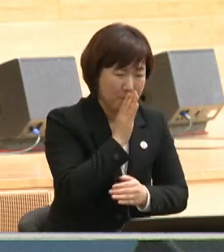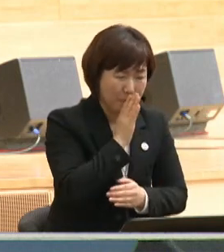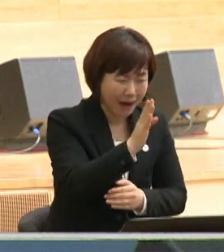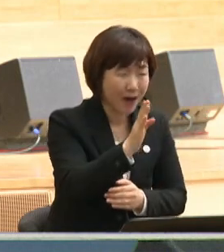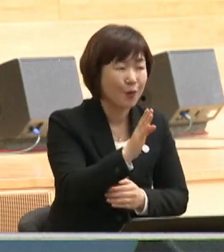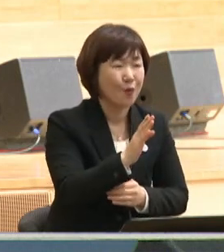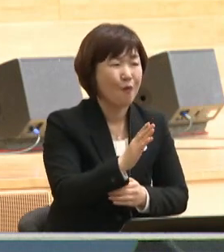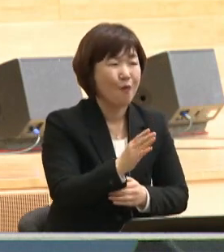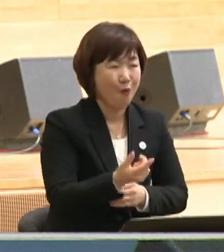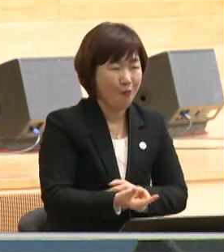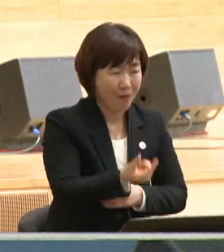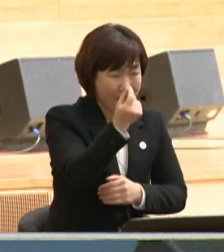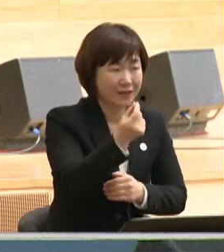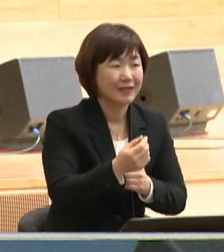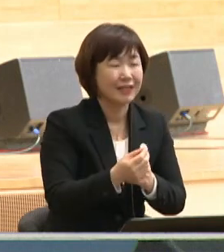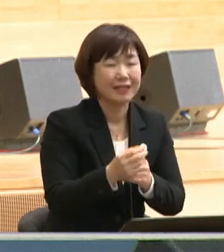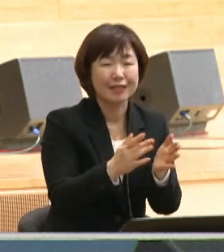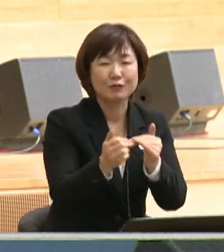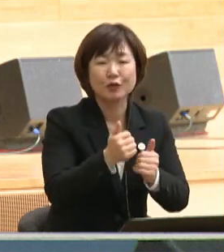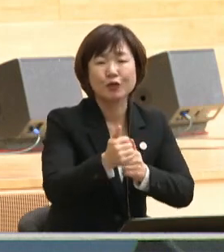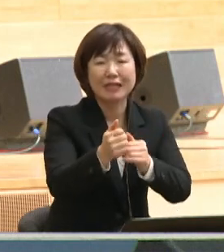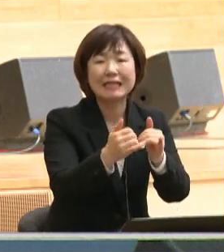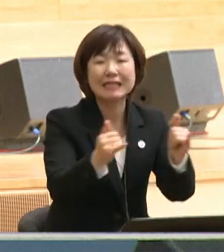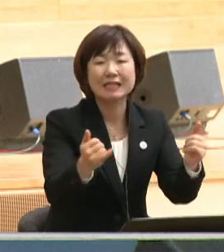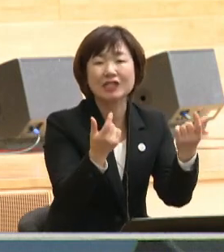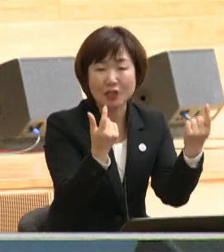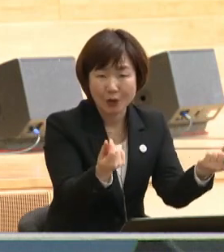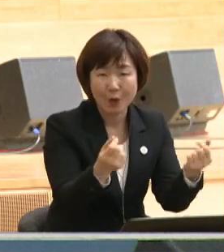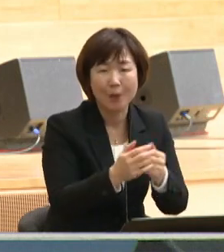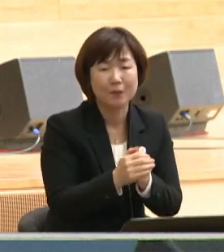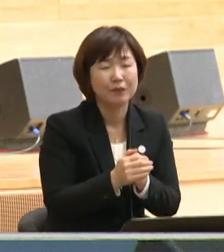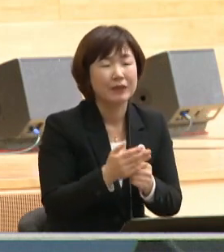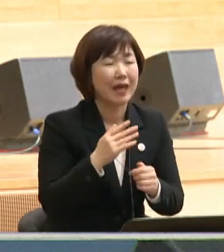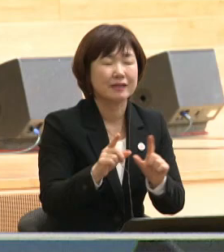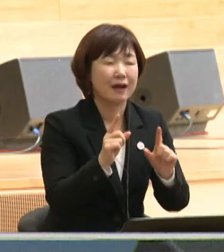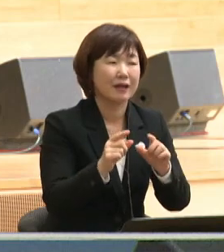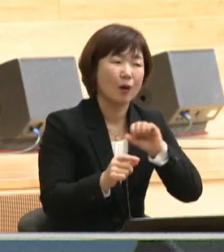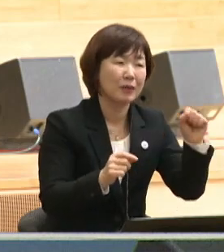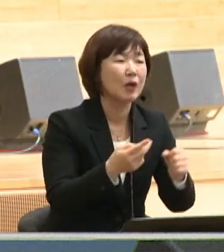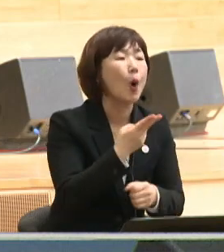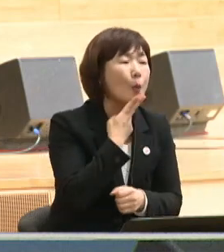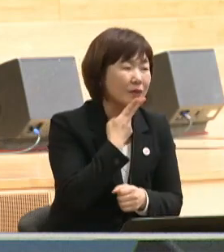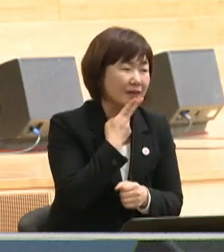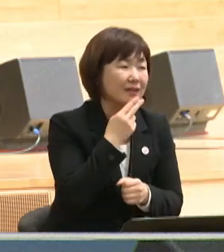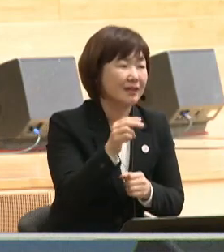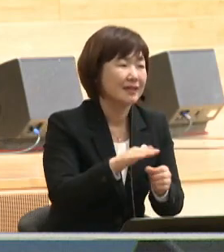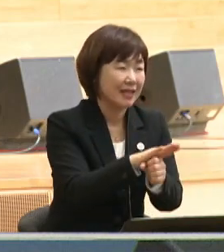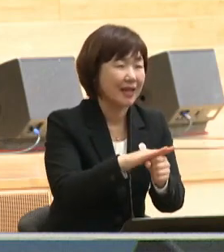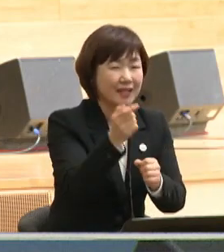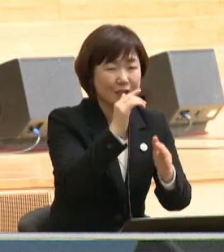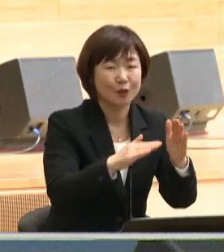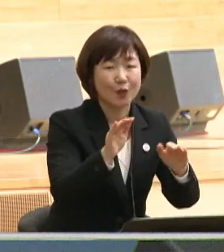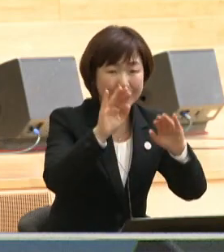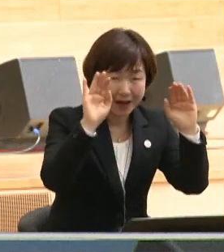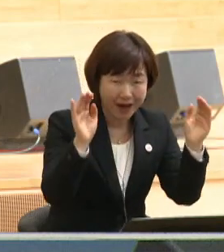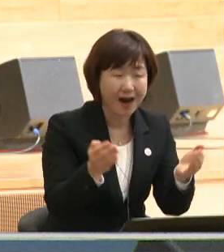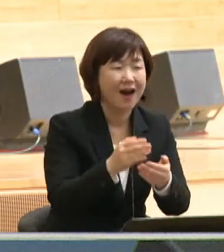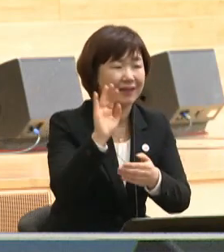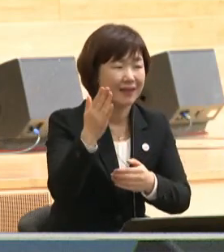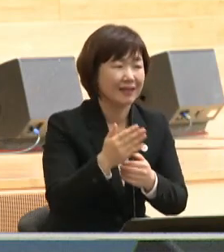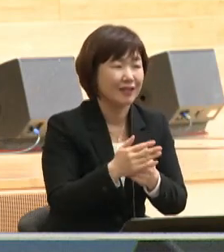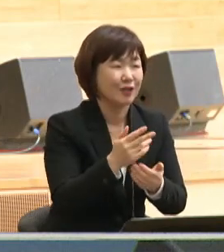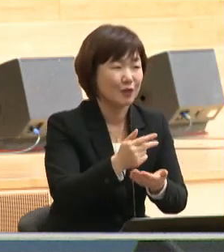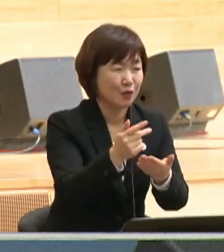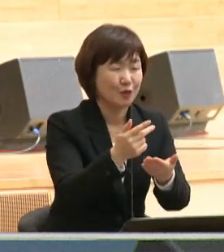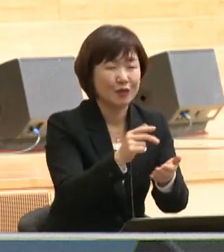나섰던이 제자들처럼 자기 생활에 얽매이지 않는 사랑하는 모든 성도님들 다 되시기를 예수님의 이름으로 축원합니다